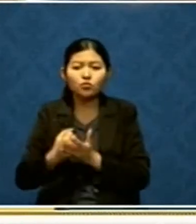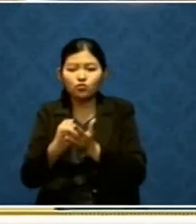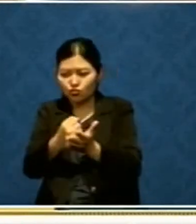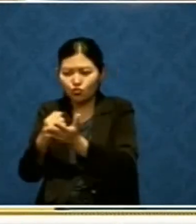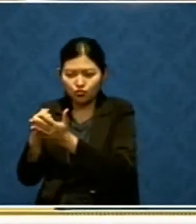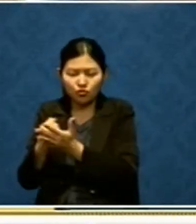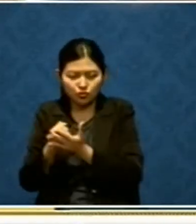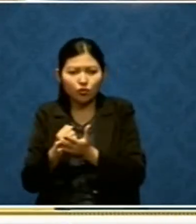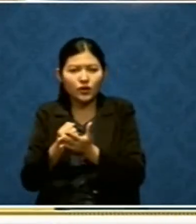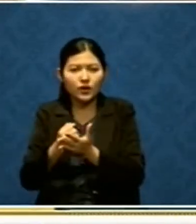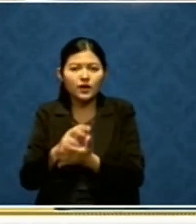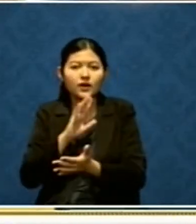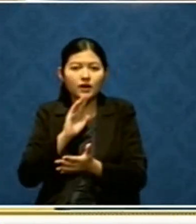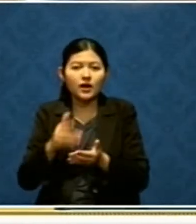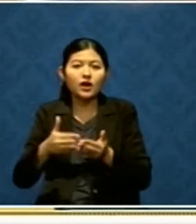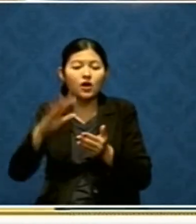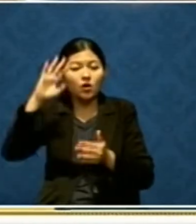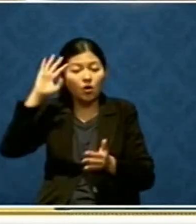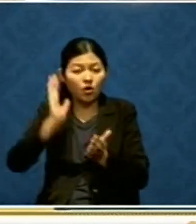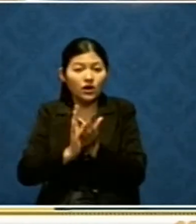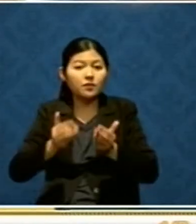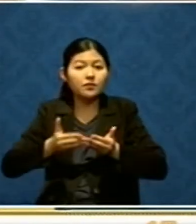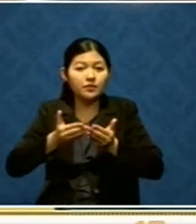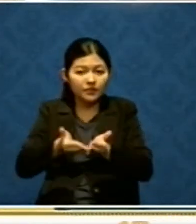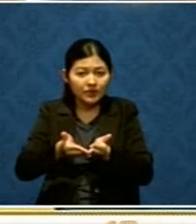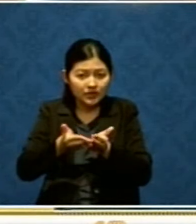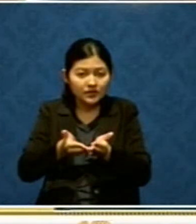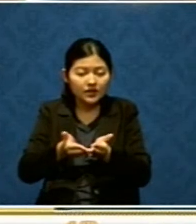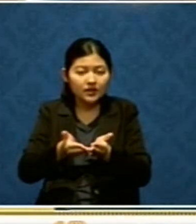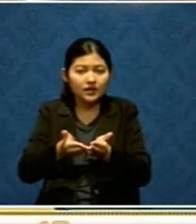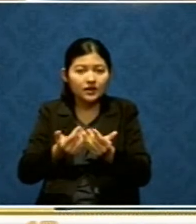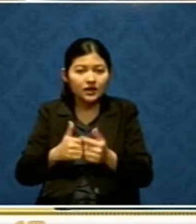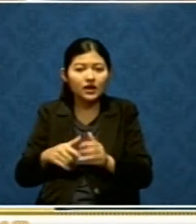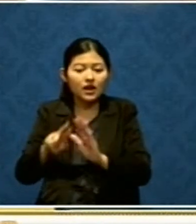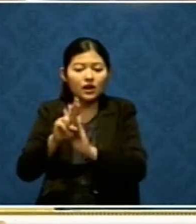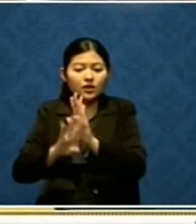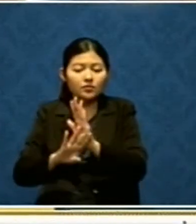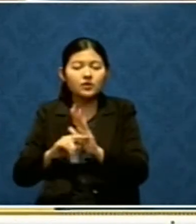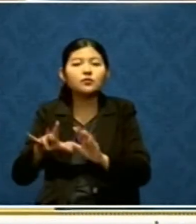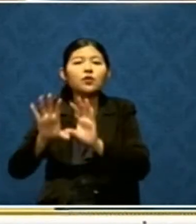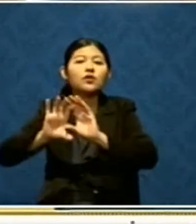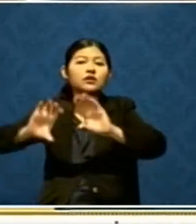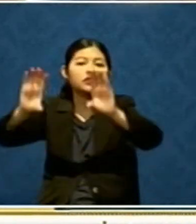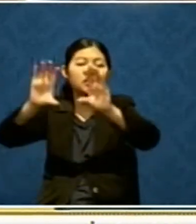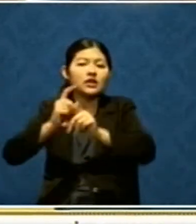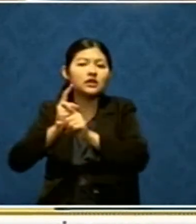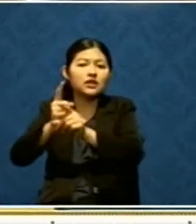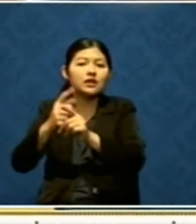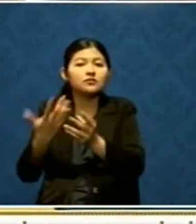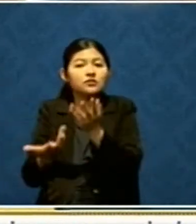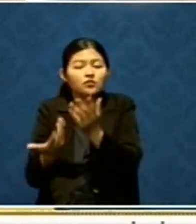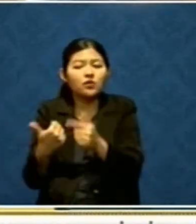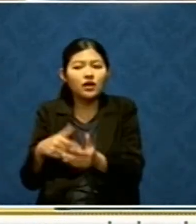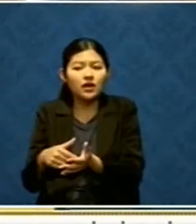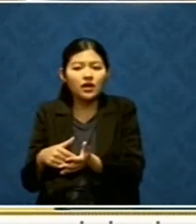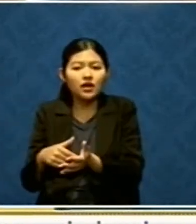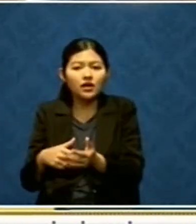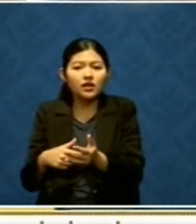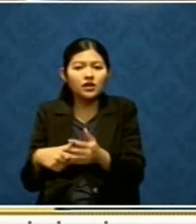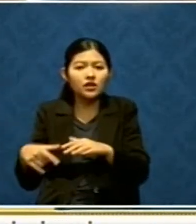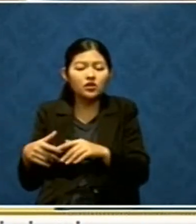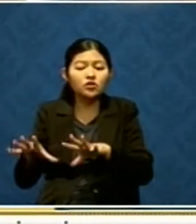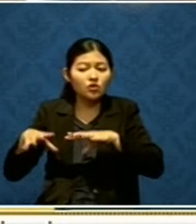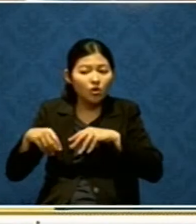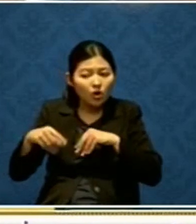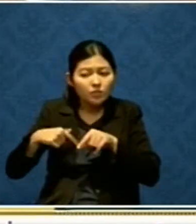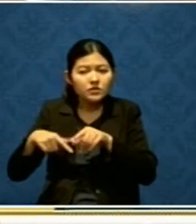ดูว่าถ้ากองทัพเรือเขาทำเรื่องนี้นอกเหนือจากระเบียบของทางราชการหรือไปเอื้อประโยชน์หรือไปสมยอมกับใครแ